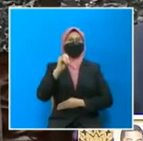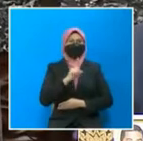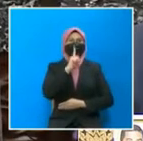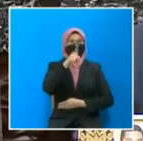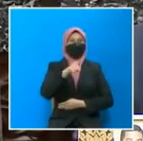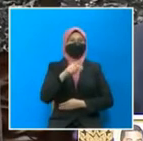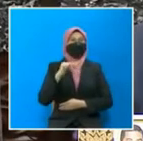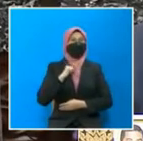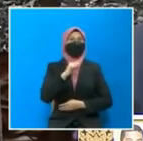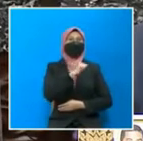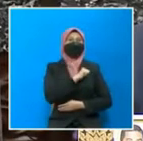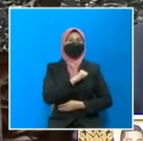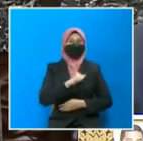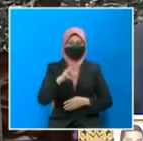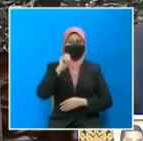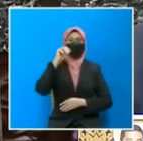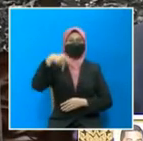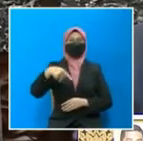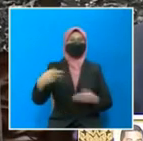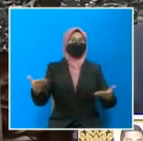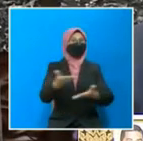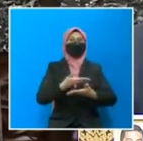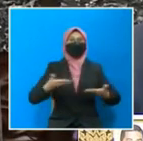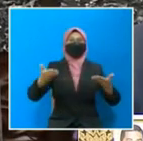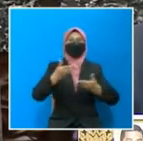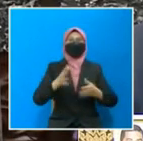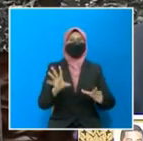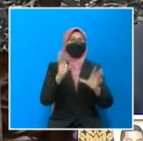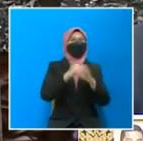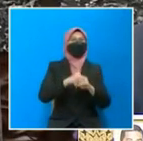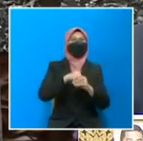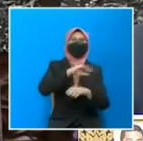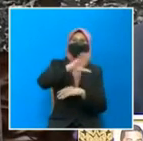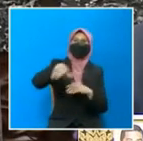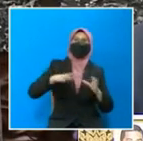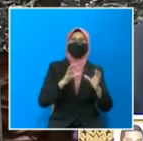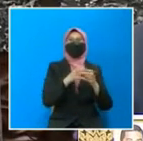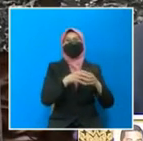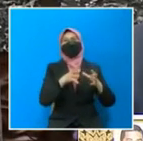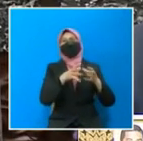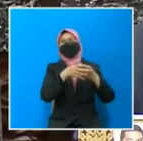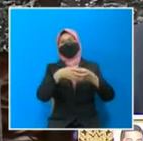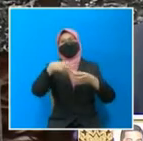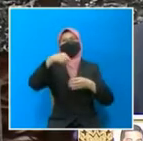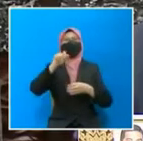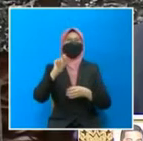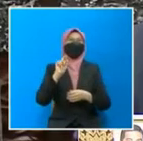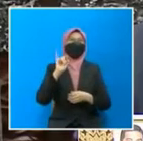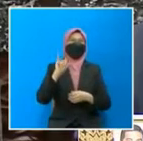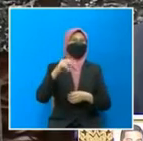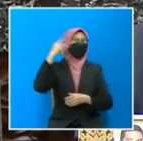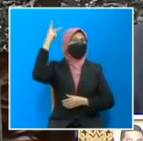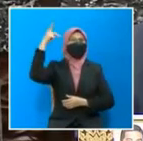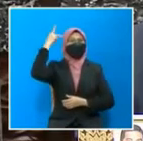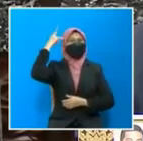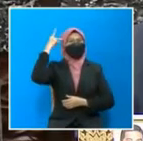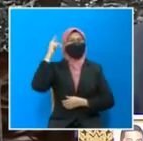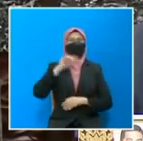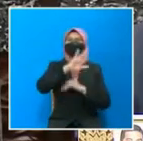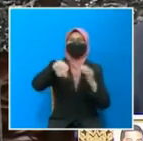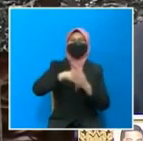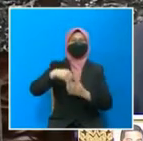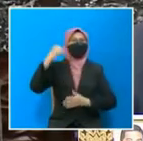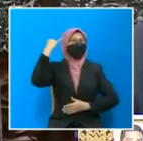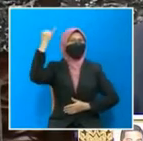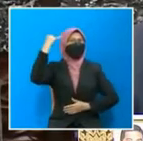pastinya ahli-ahli dewan ini sendiri yang merangkumi pelbagai parti politik dan latar belakang, semuanya telah menyampaikan pandangan bernas